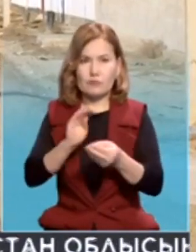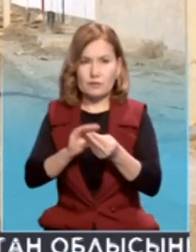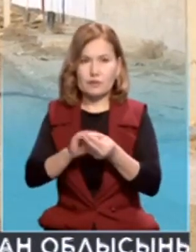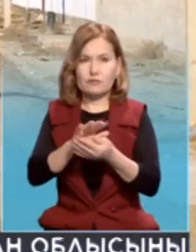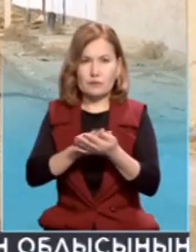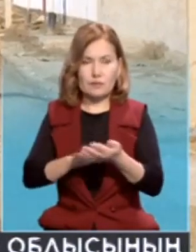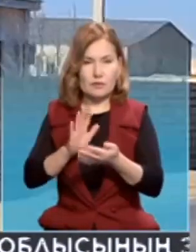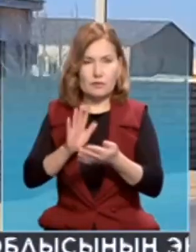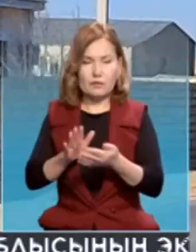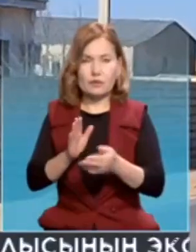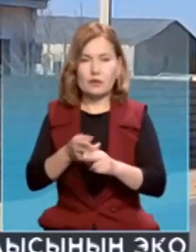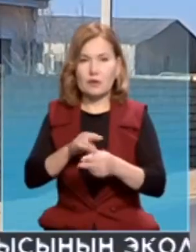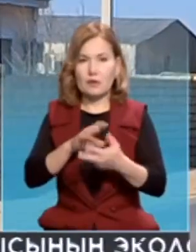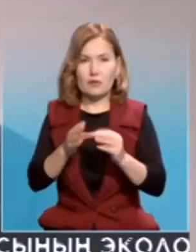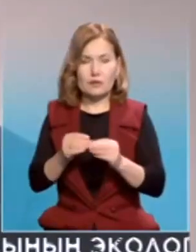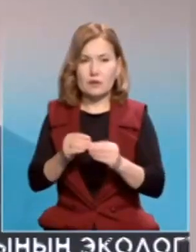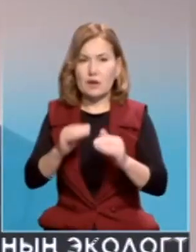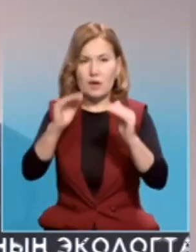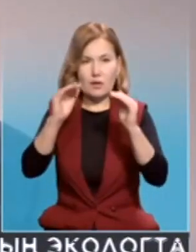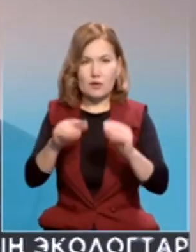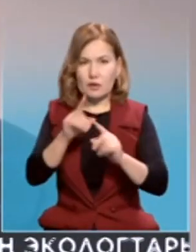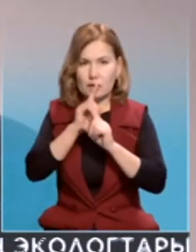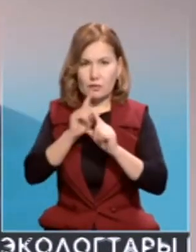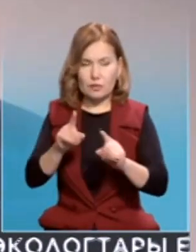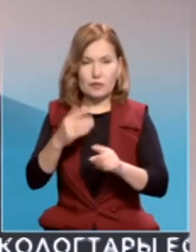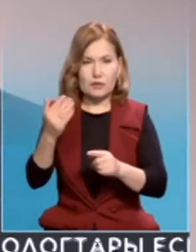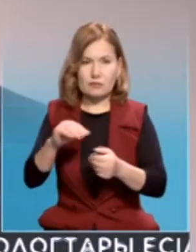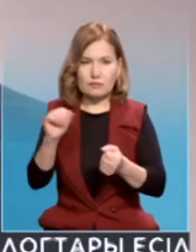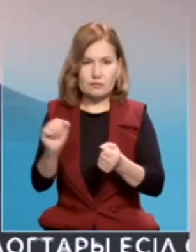жеткізді. Тариф был утвержден